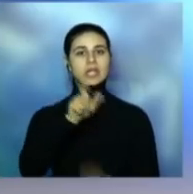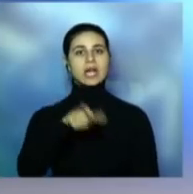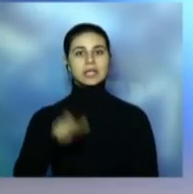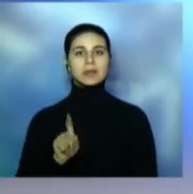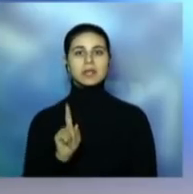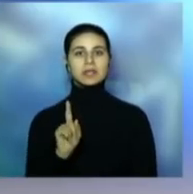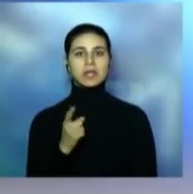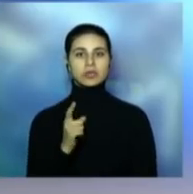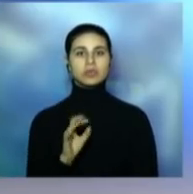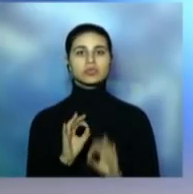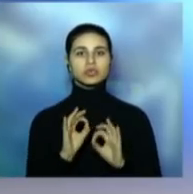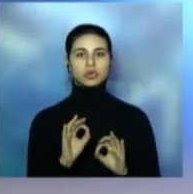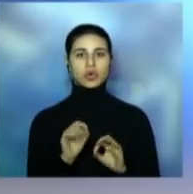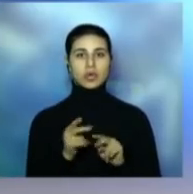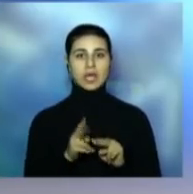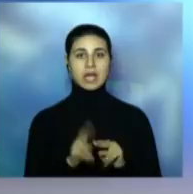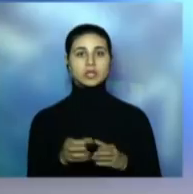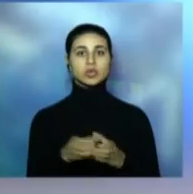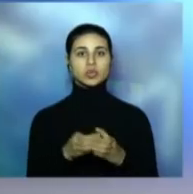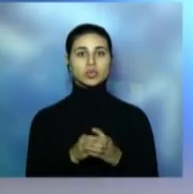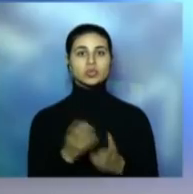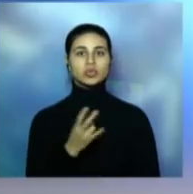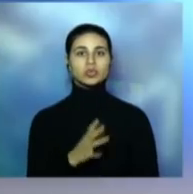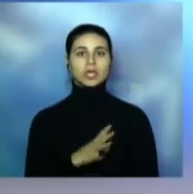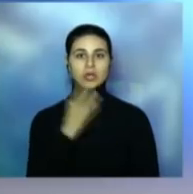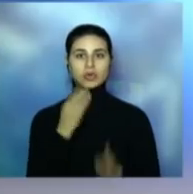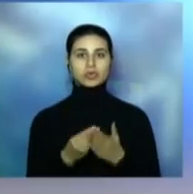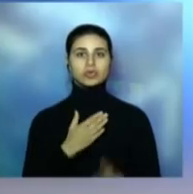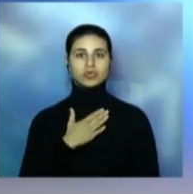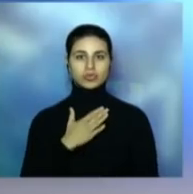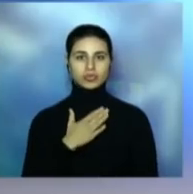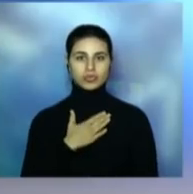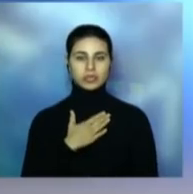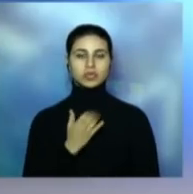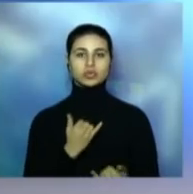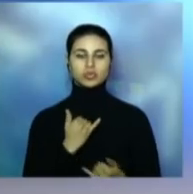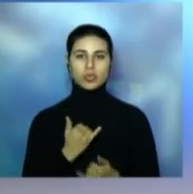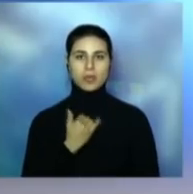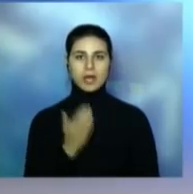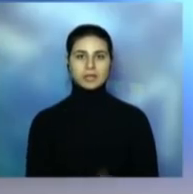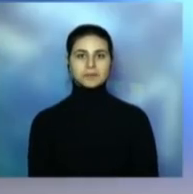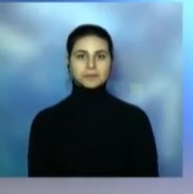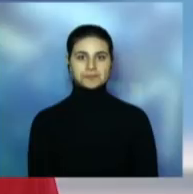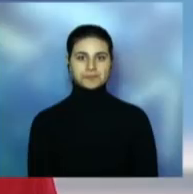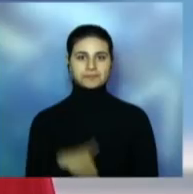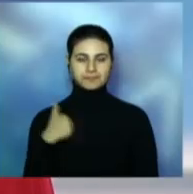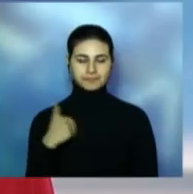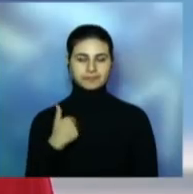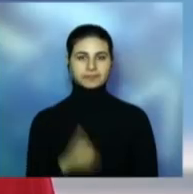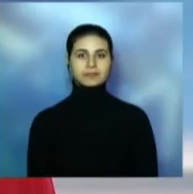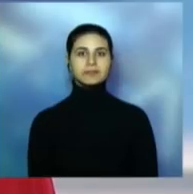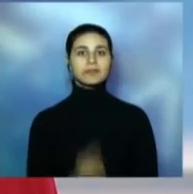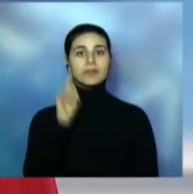რატომ სწორედ ეს გუნდი უნდა იყოს ჩვენი რუბრიკის სტუმარი? დილამშვიდობის კიდევ